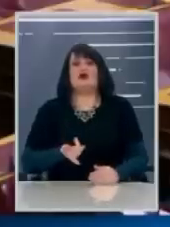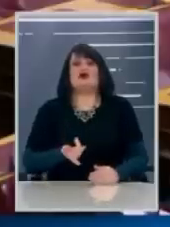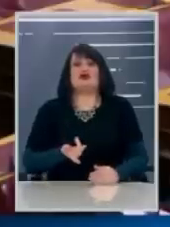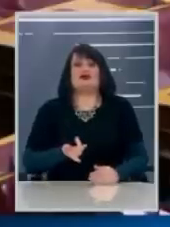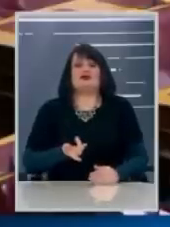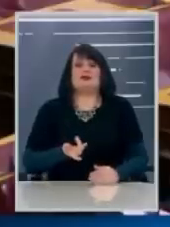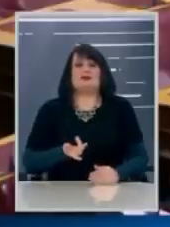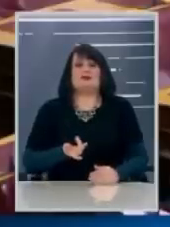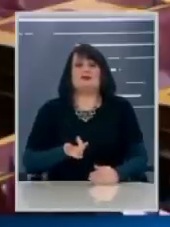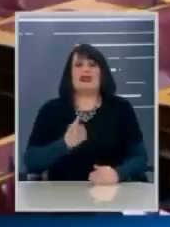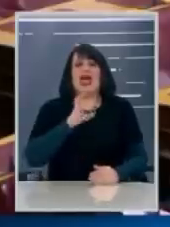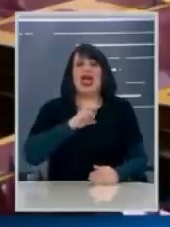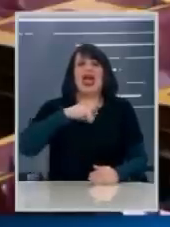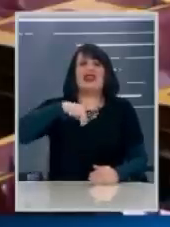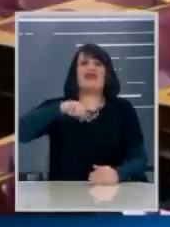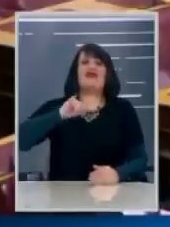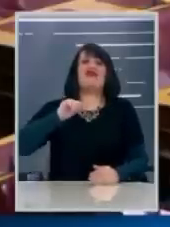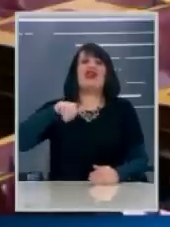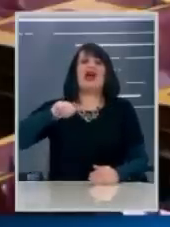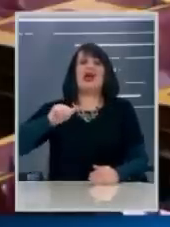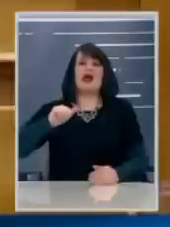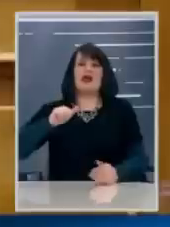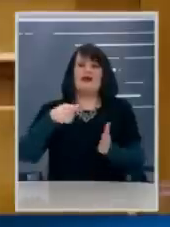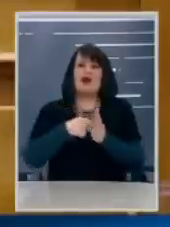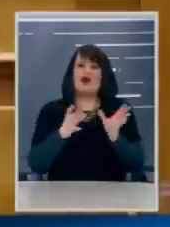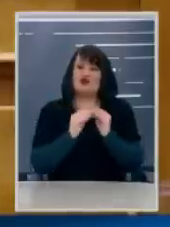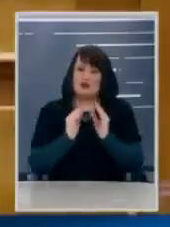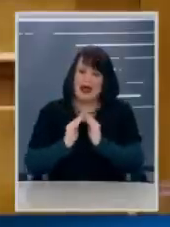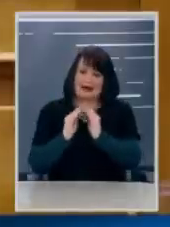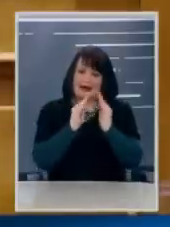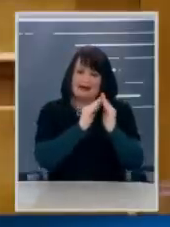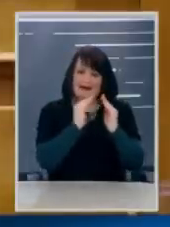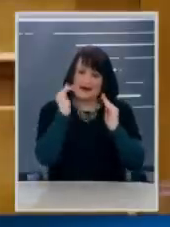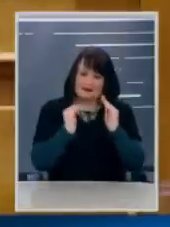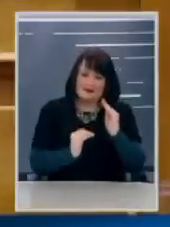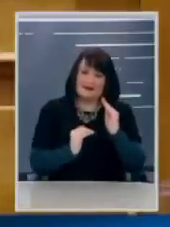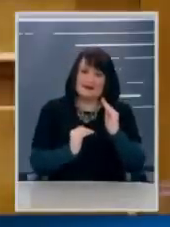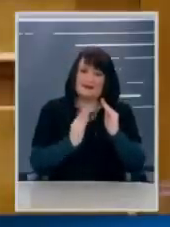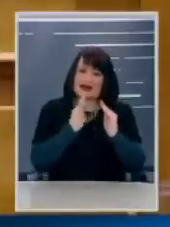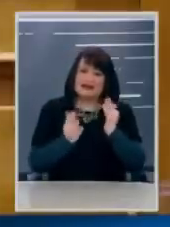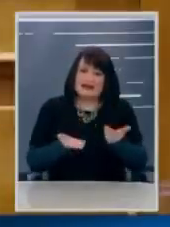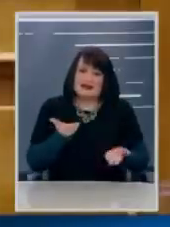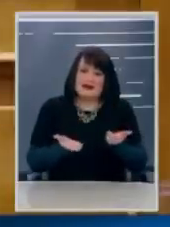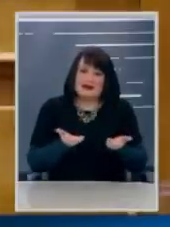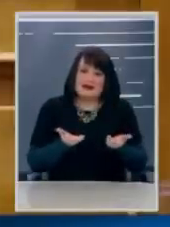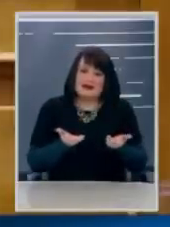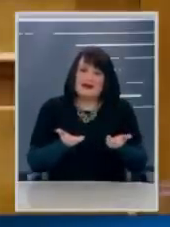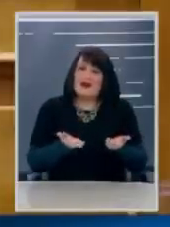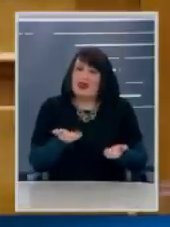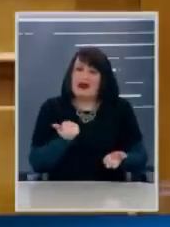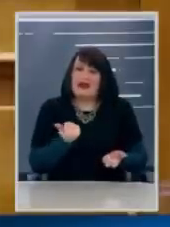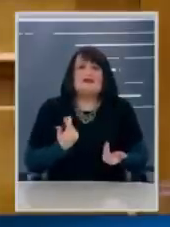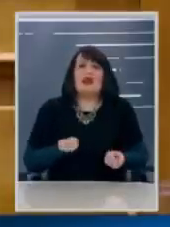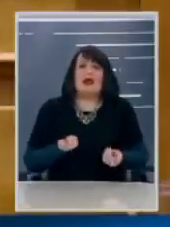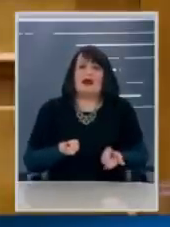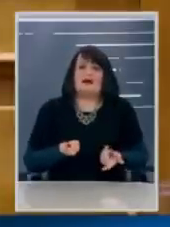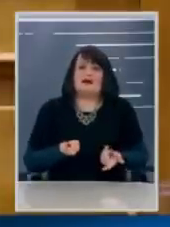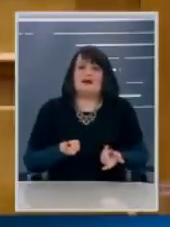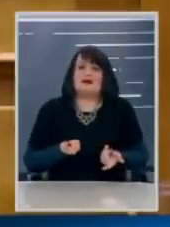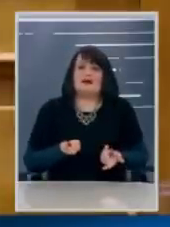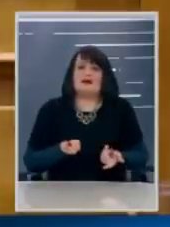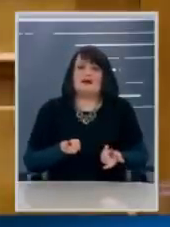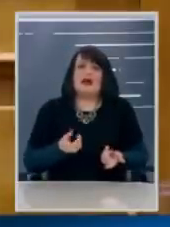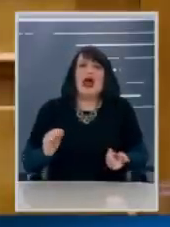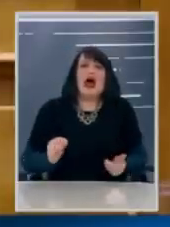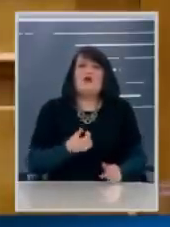κατοικία για να πληρώνει ένφια, ώστε λέμε να μειωθεί κατάτιο ένφια, να κερδίσει κάτι. Αυτός από πού